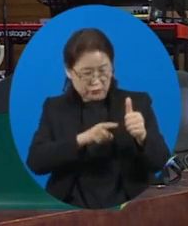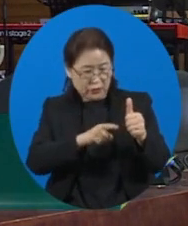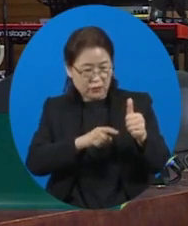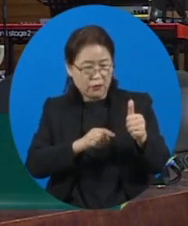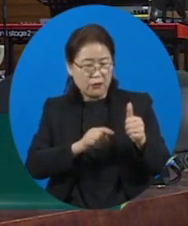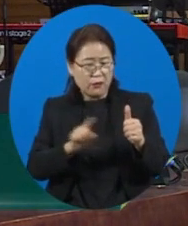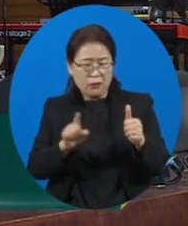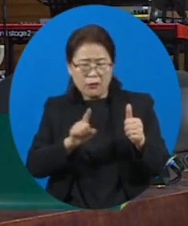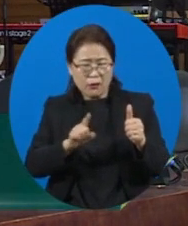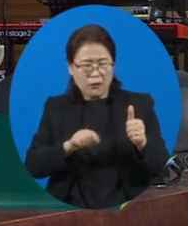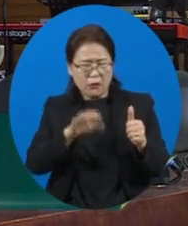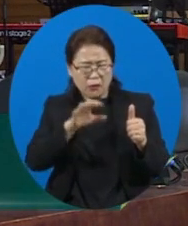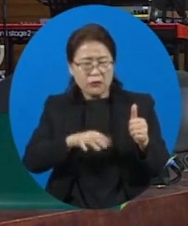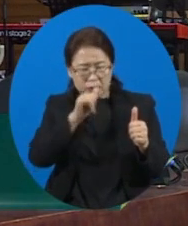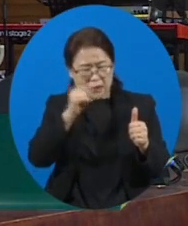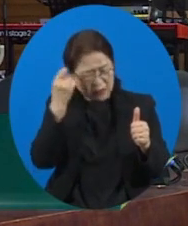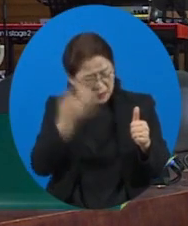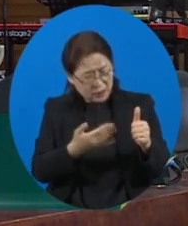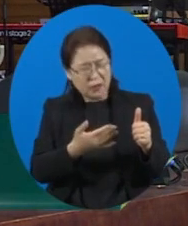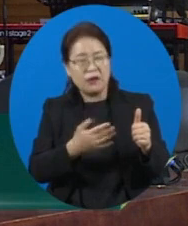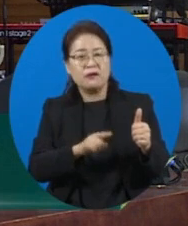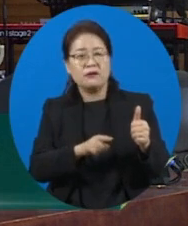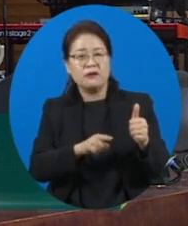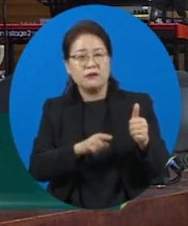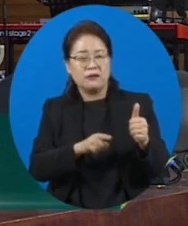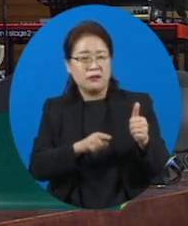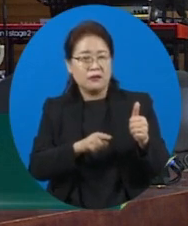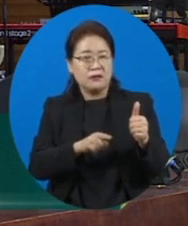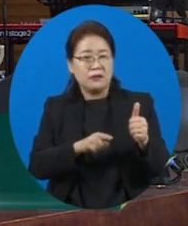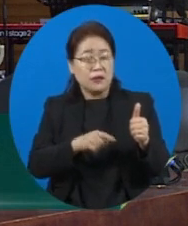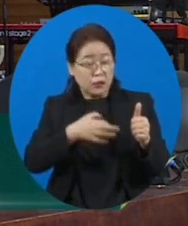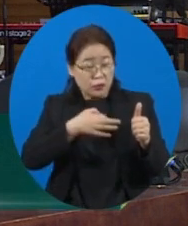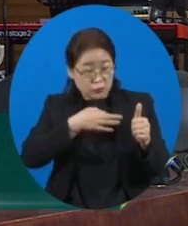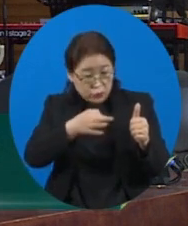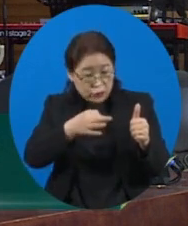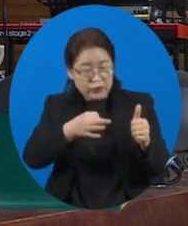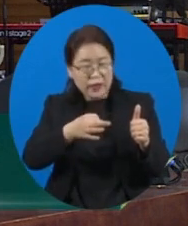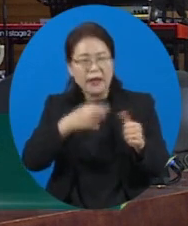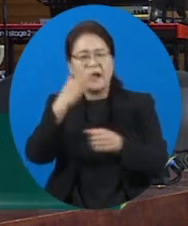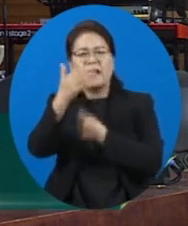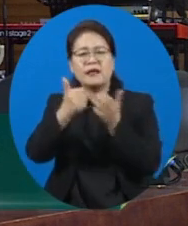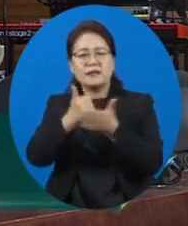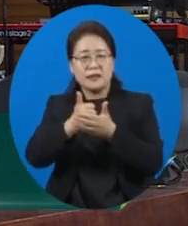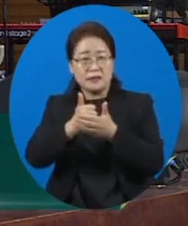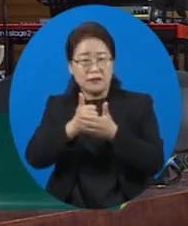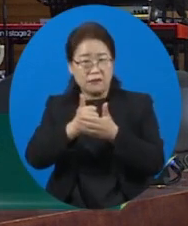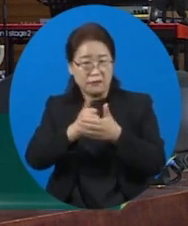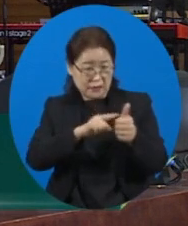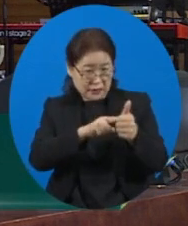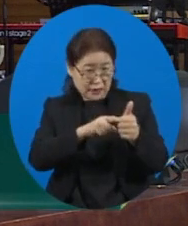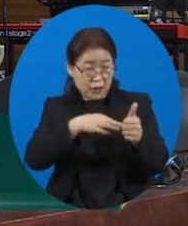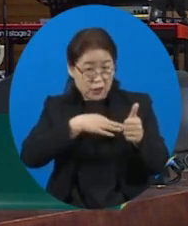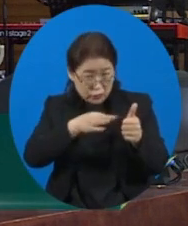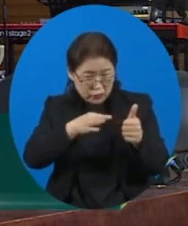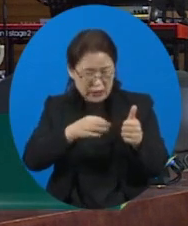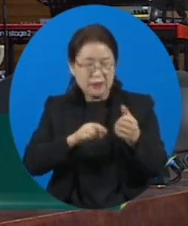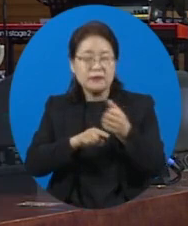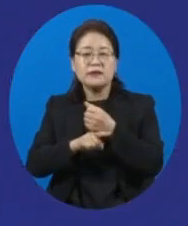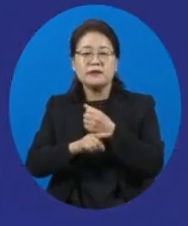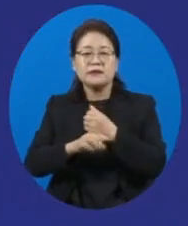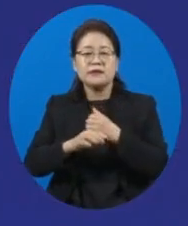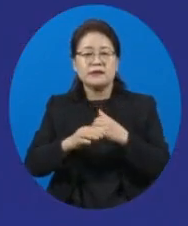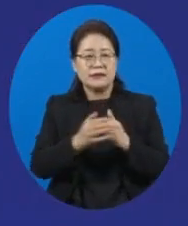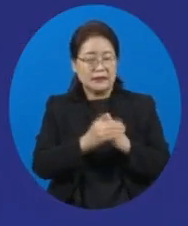내가 어디 있느냐. 근데 여기 이 부르다, 하나님이 아담을 부르셨는데 이 부르다라고 하는 말이